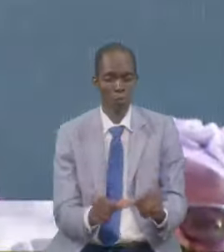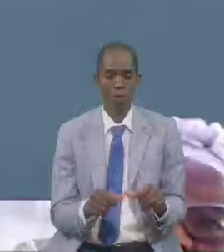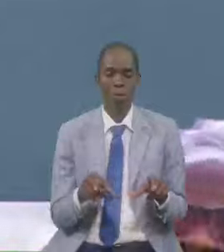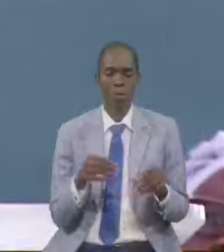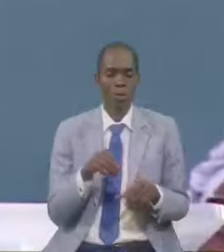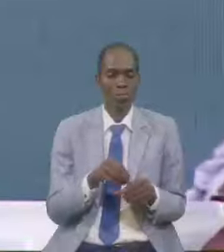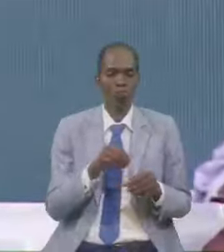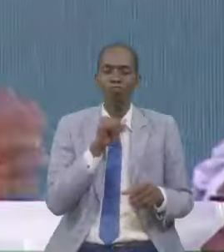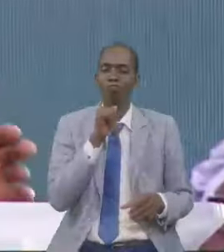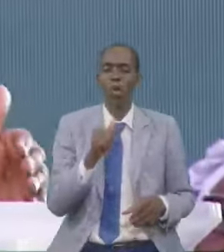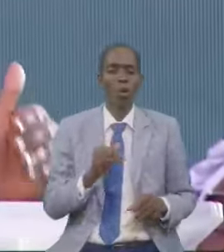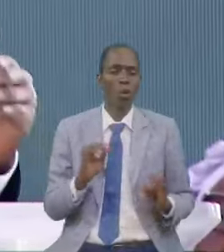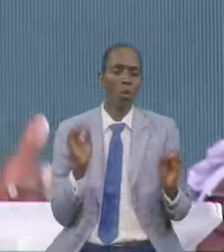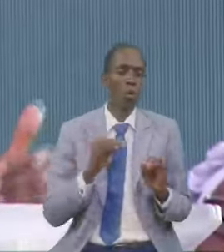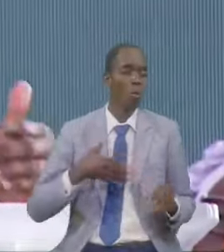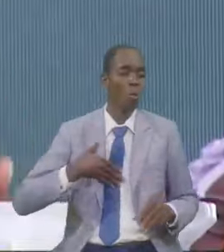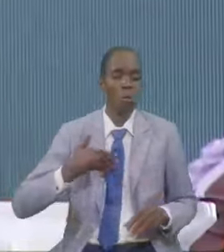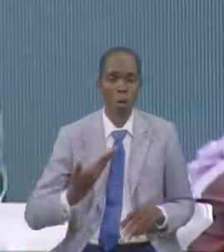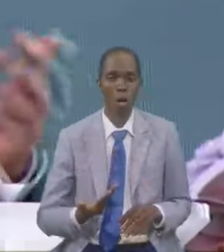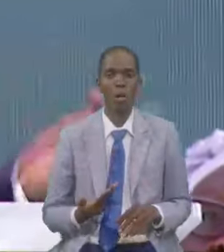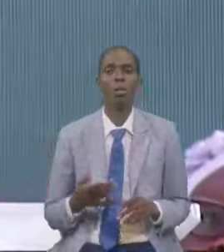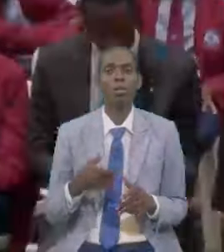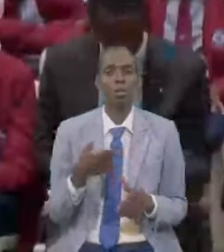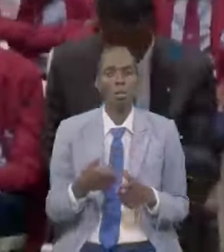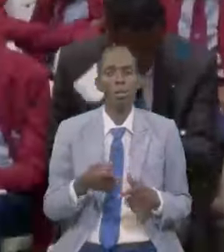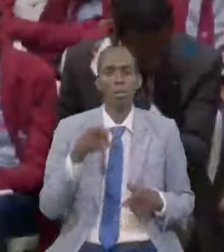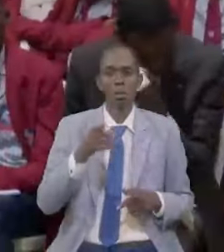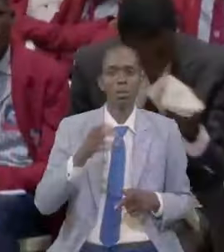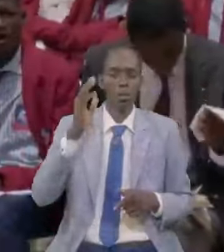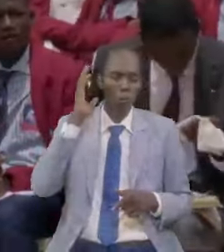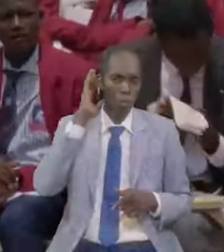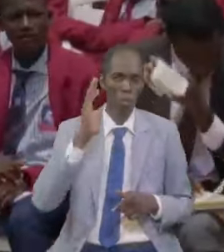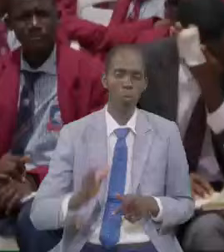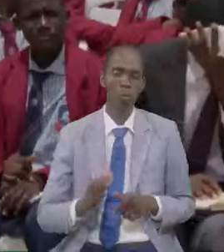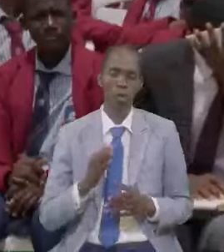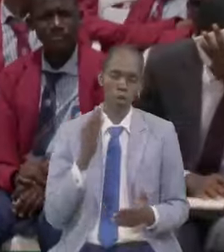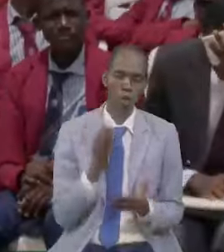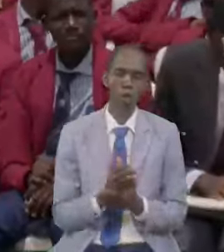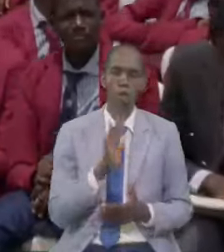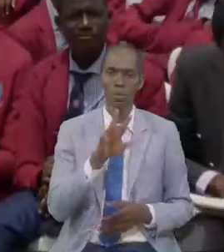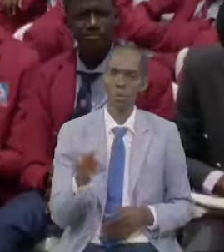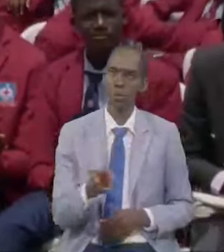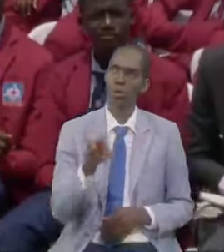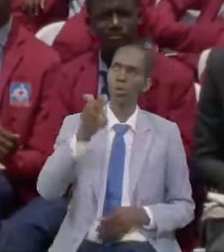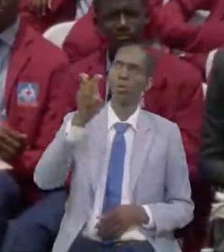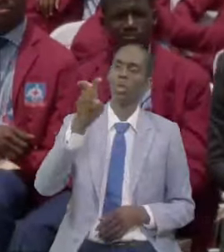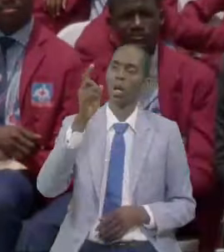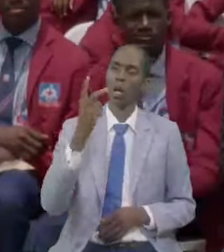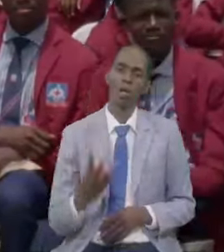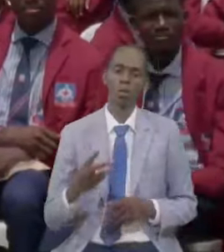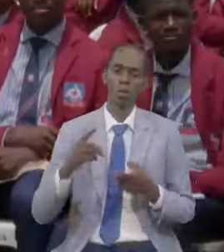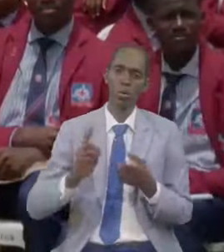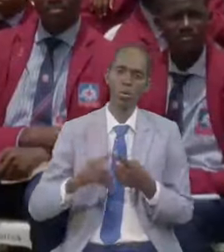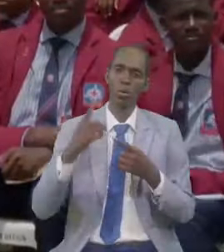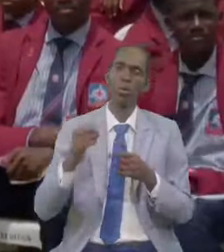ఇష్టపూర్తిగా వెళ్తే, stop your journey towards being a hero. మీరు హీరో కావడానికి మీ ప్రయత్నాన్ని ఆపు చేసుకోకుండా ఉంటారు.